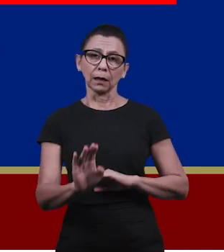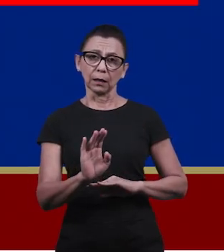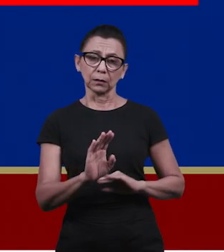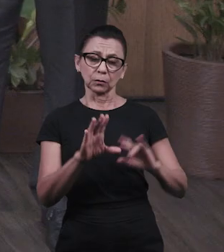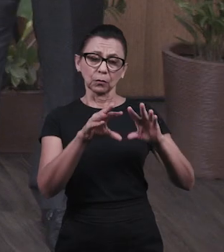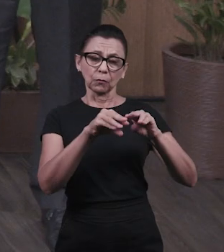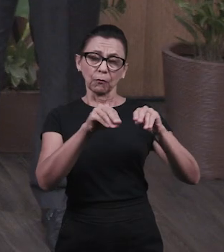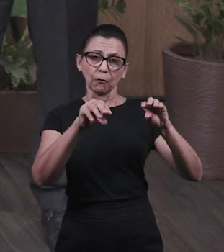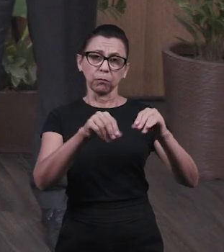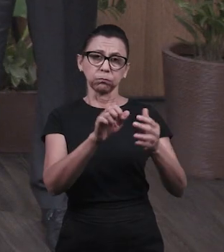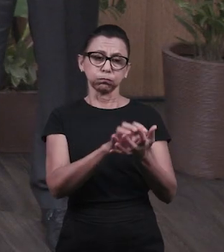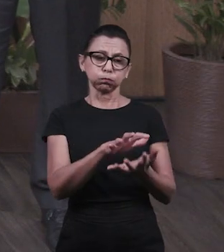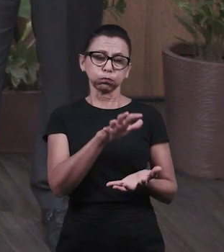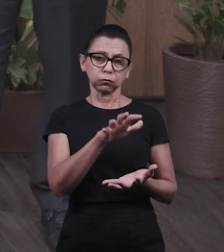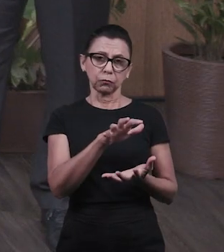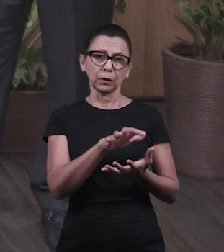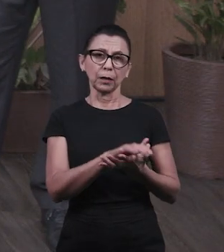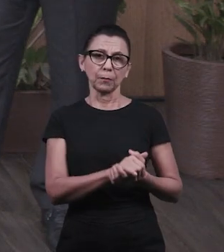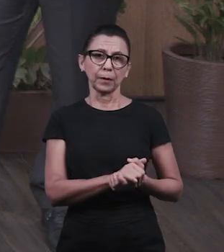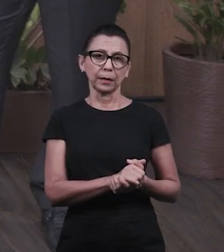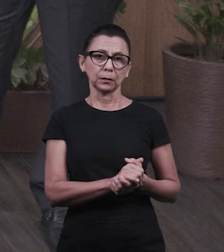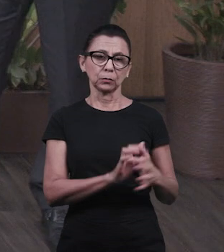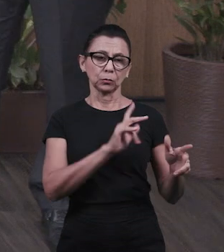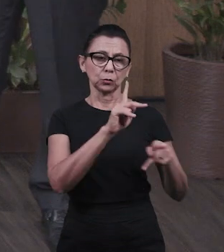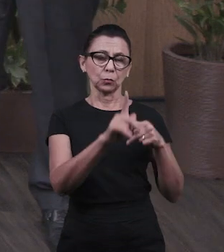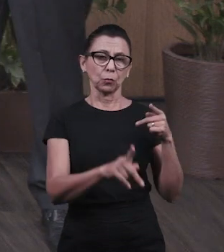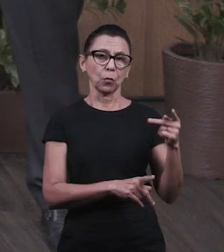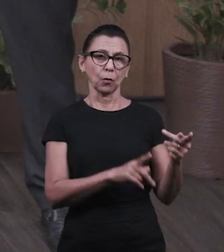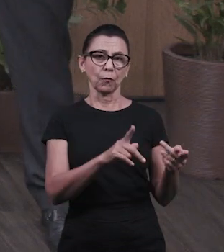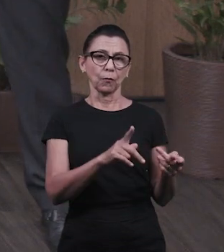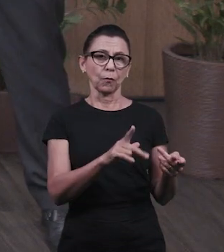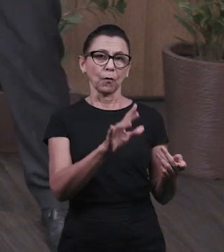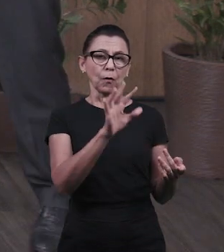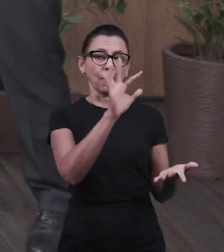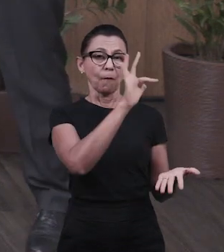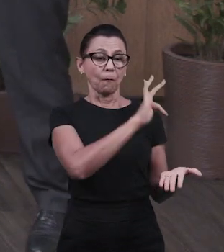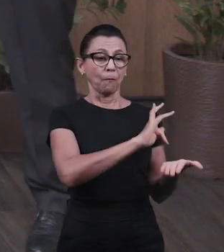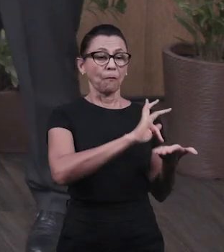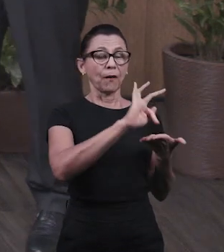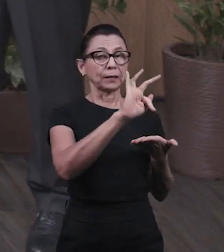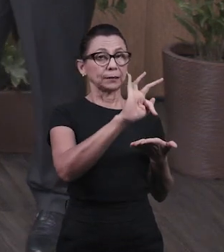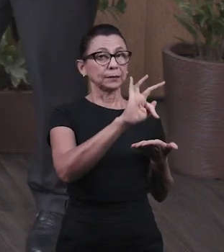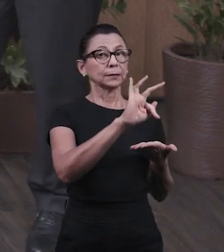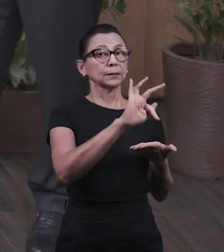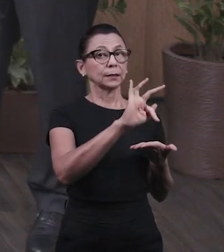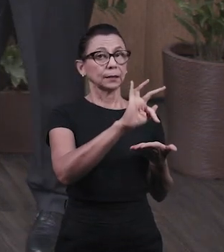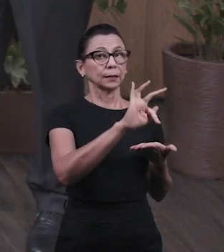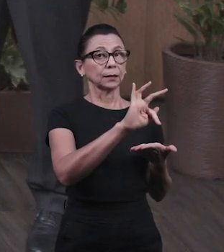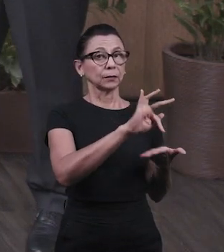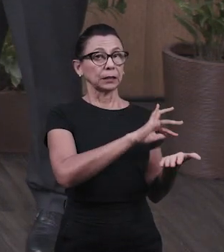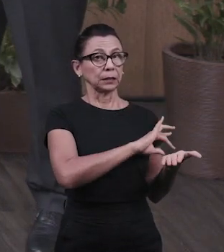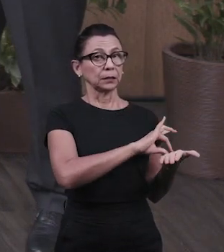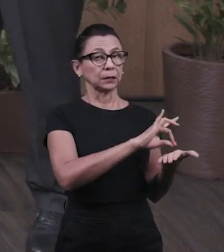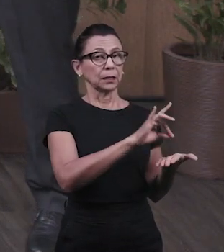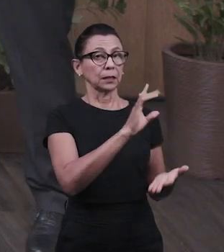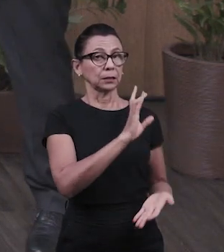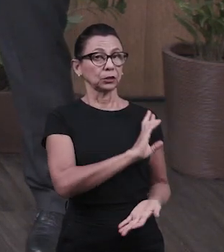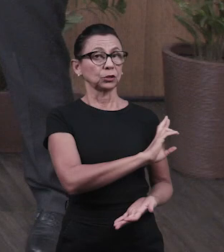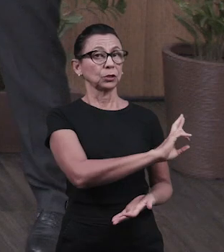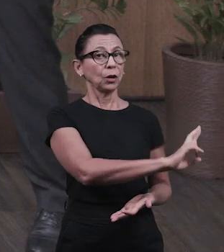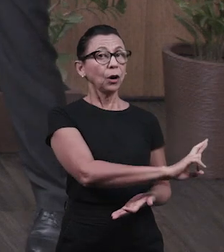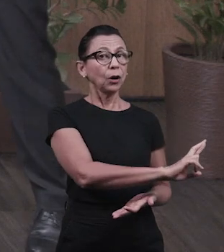фарисейской, которая есть лицемерие. То есть та же самая закваска, которая заквашивает тесто, она